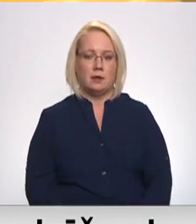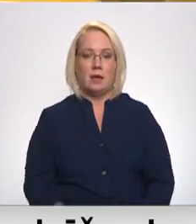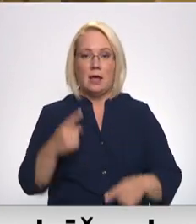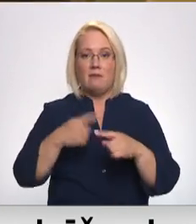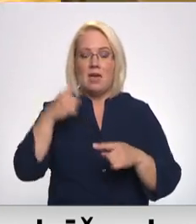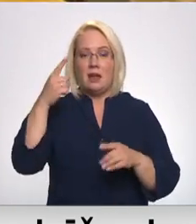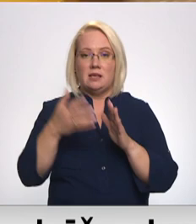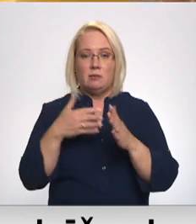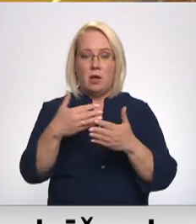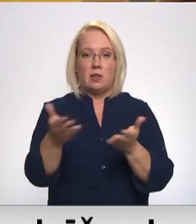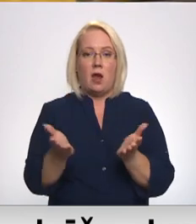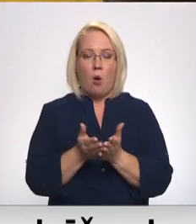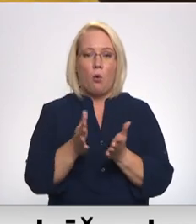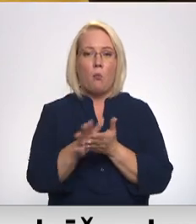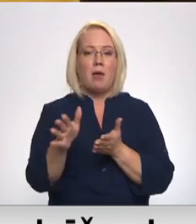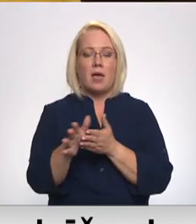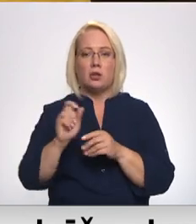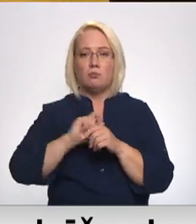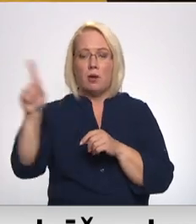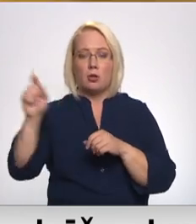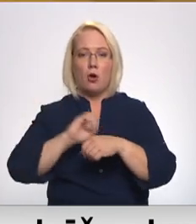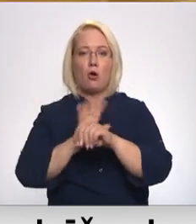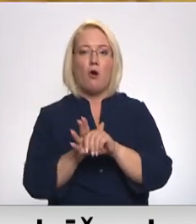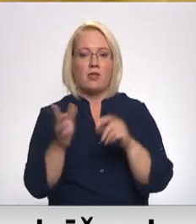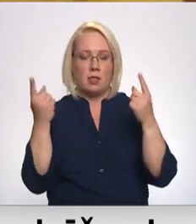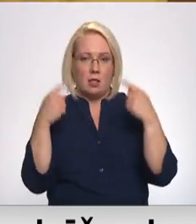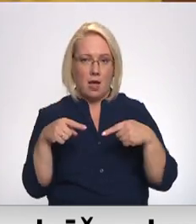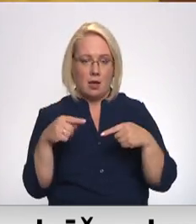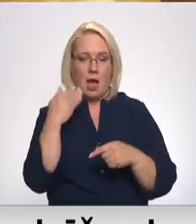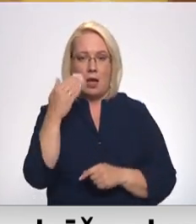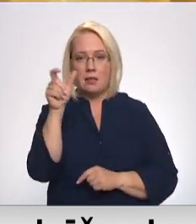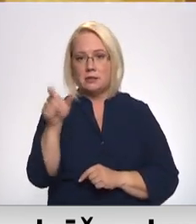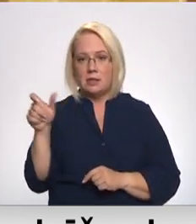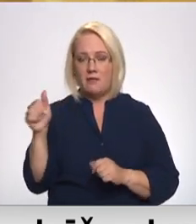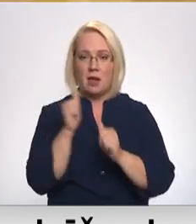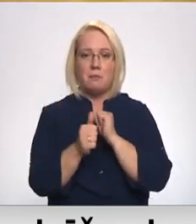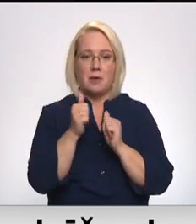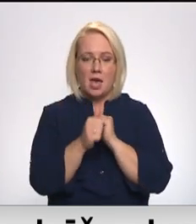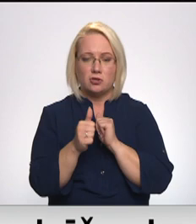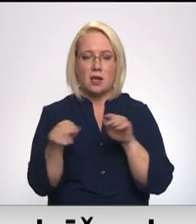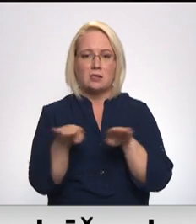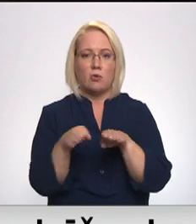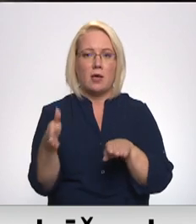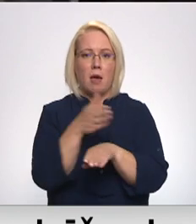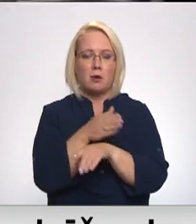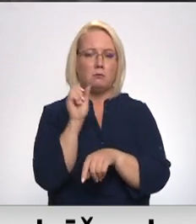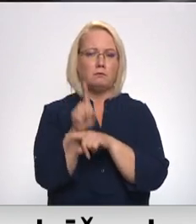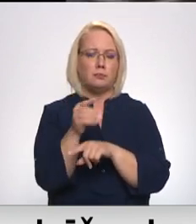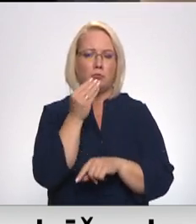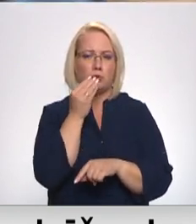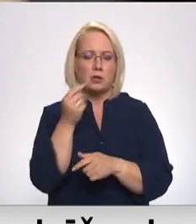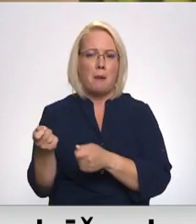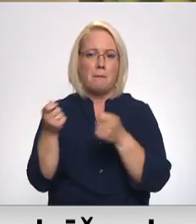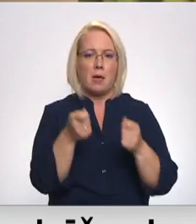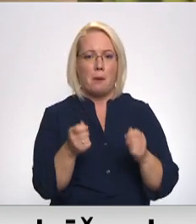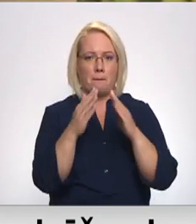Vienreiz lietojamo trauku patēriņš pieauga Covida pandēmijas laikā, kad cilvēki biežāk nekā iepriekš pasūtīja pusdienas ar piegādi